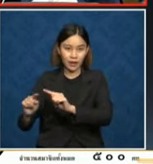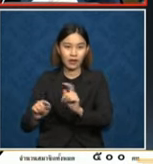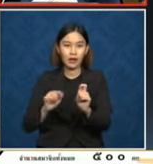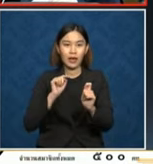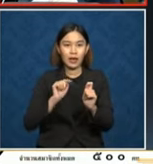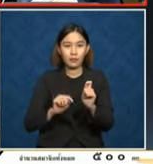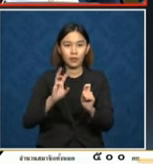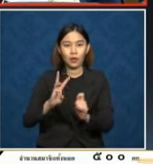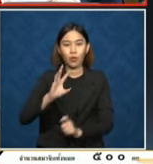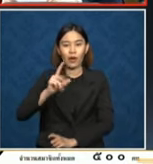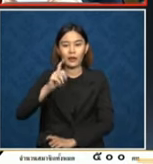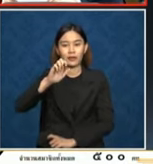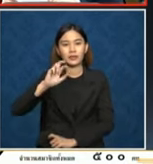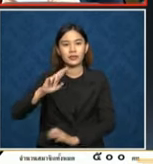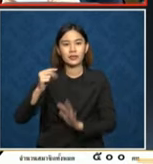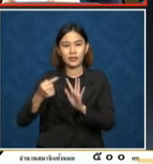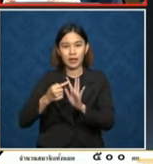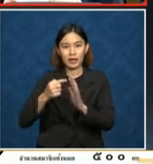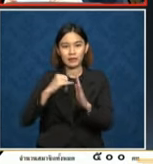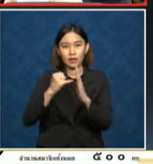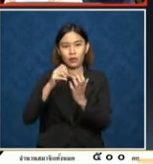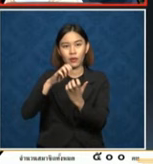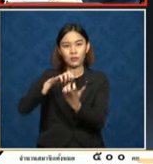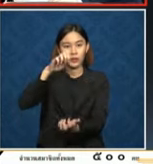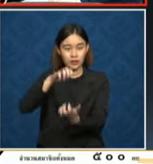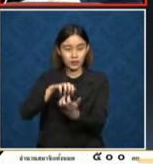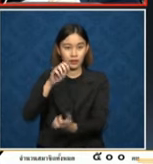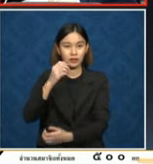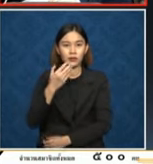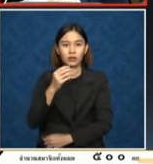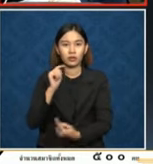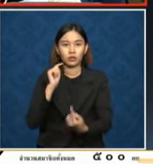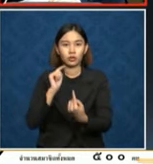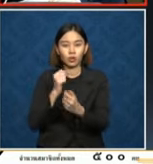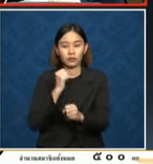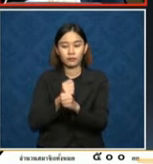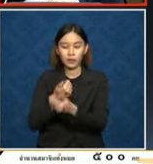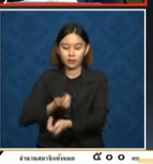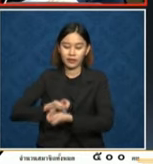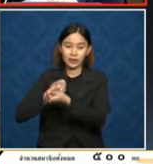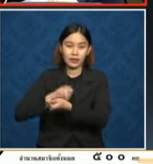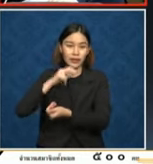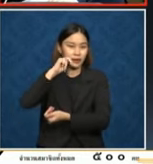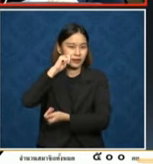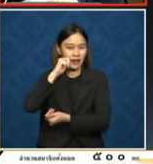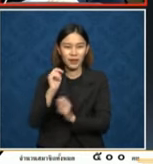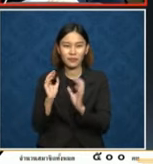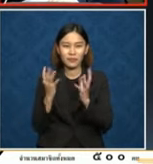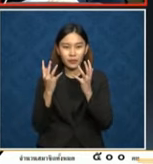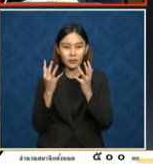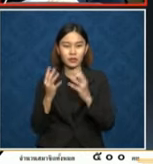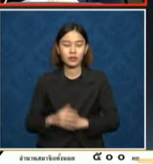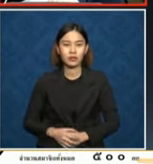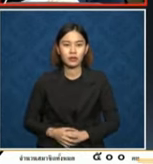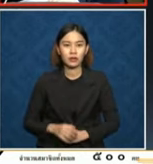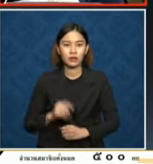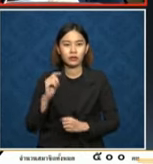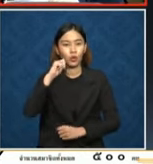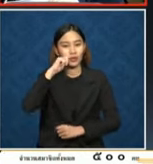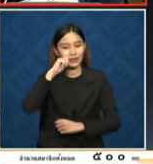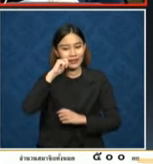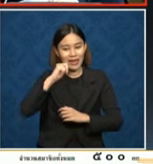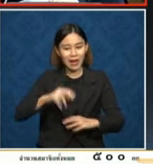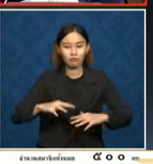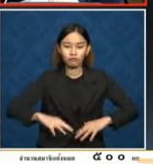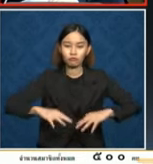ำเภอวชิรบารมีจังหวัดพิจิตรเมื่อฤดูทำการเกษตรก็ไม่มีน้ำทำการเกษตรเมื่อฤดูน้ำหลาก